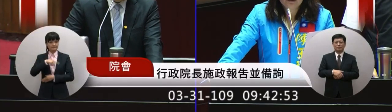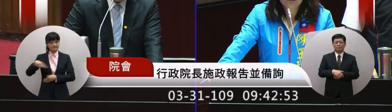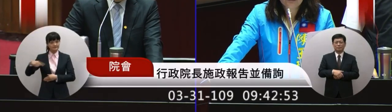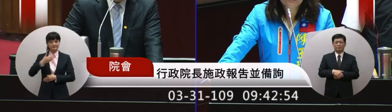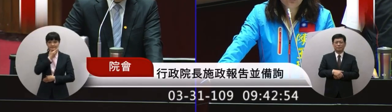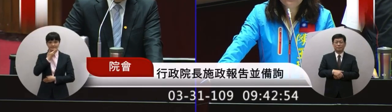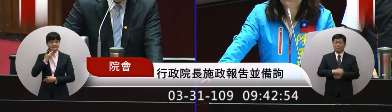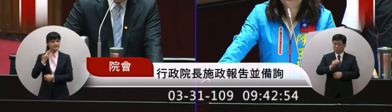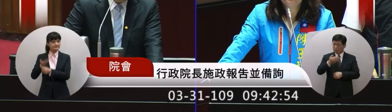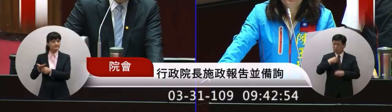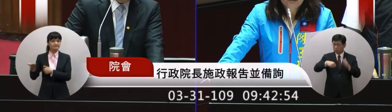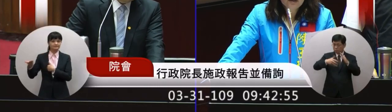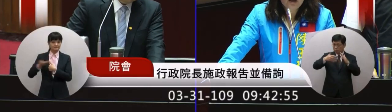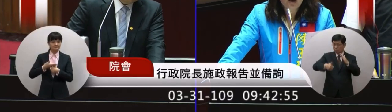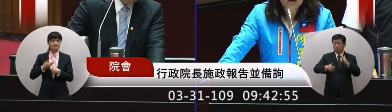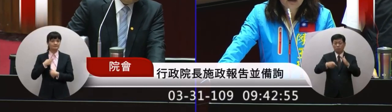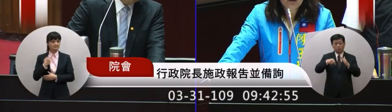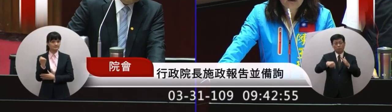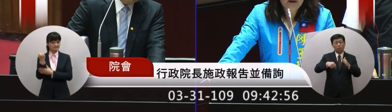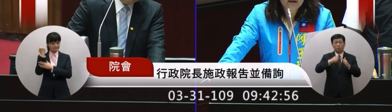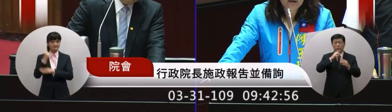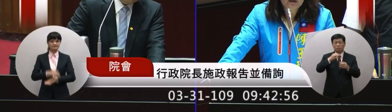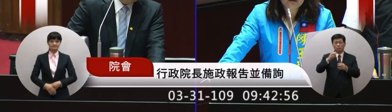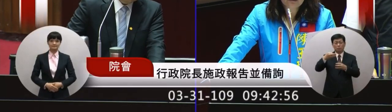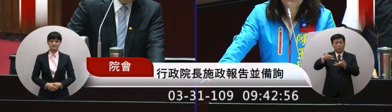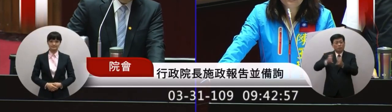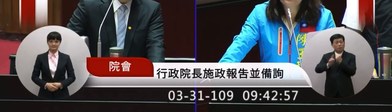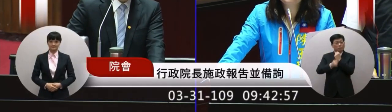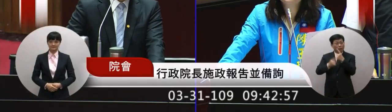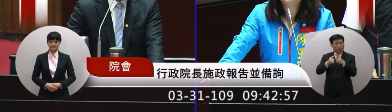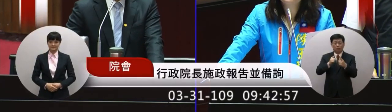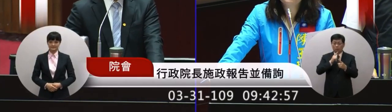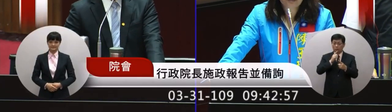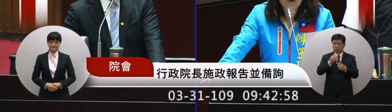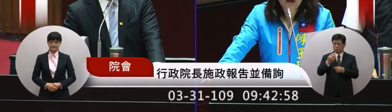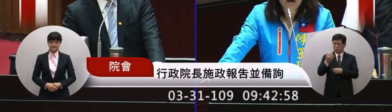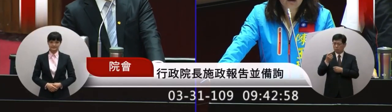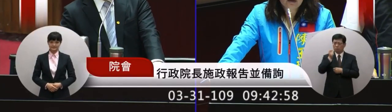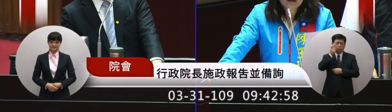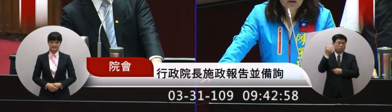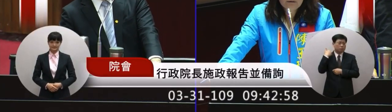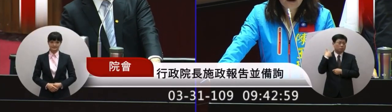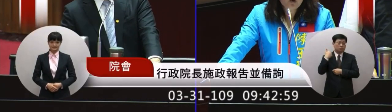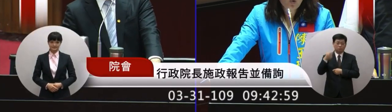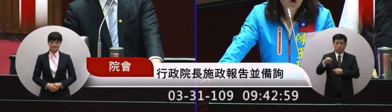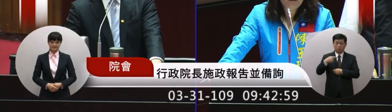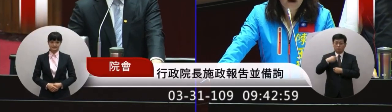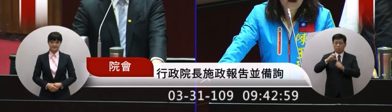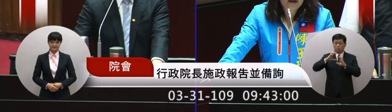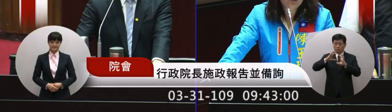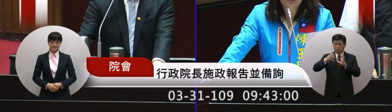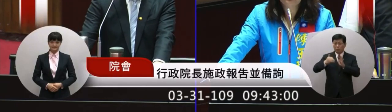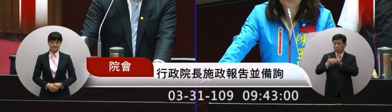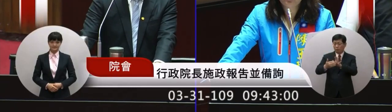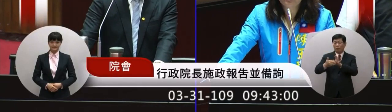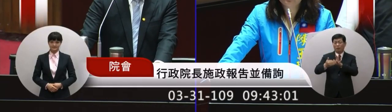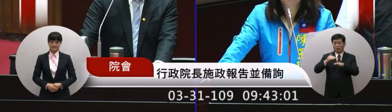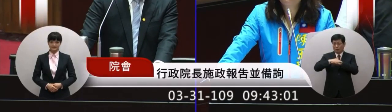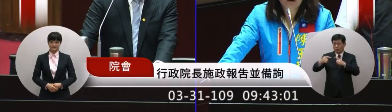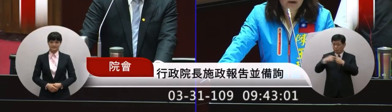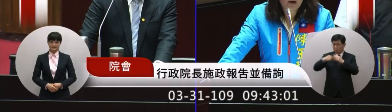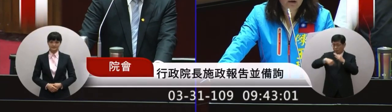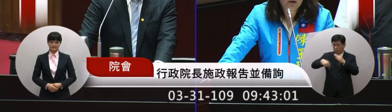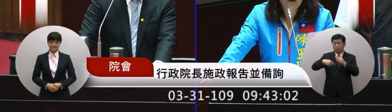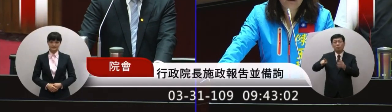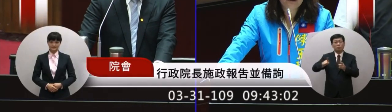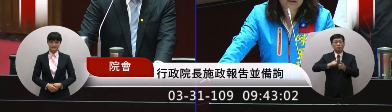持的。 是，但是院长哦，这个哈、哦、财团法人哈、哦，在前一阵上个月啊哈、哦，财团法人国防安全研究院就国